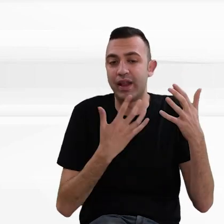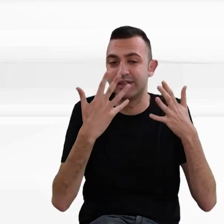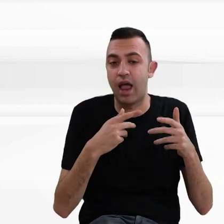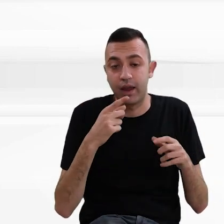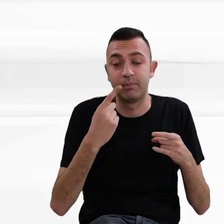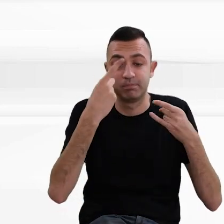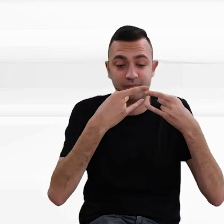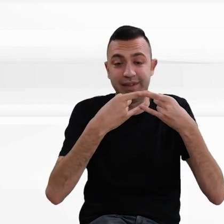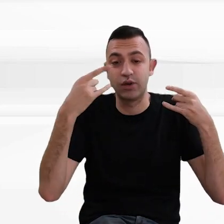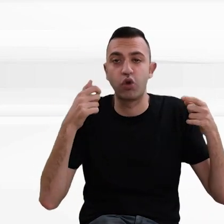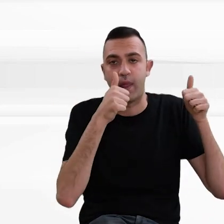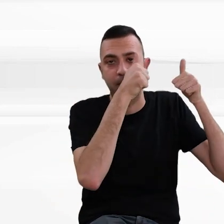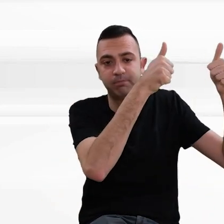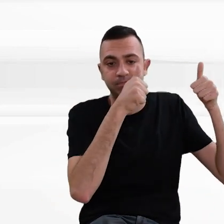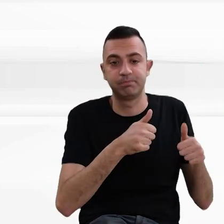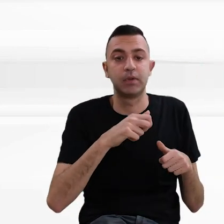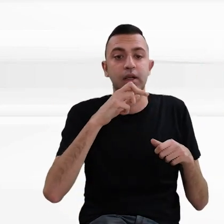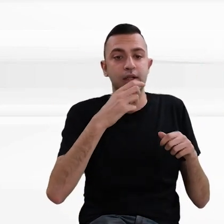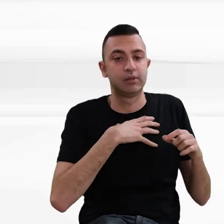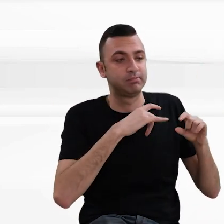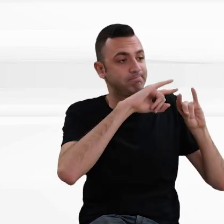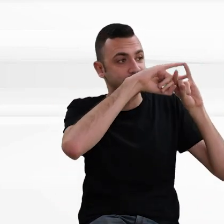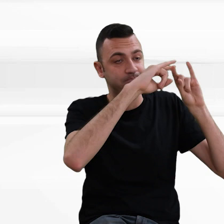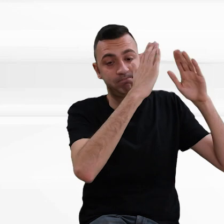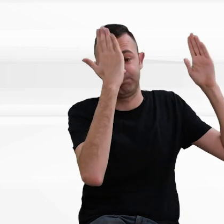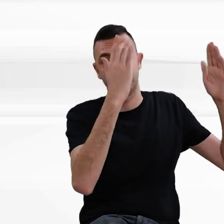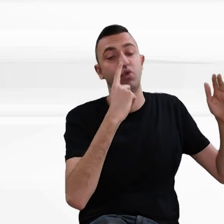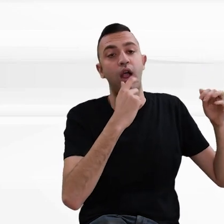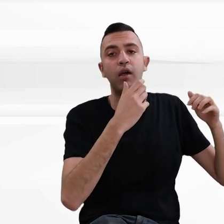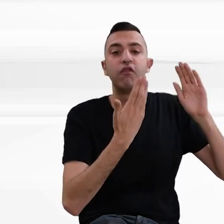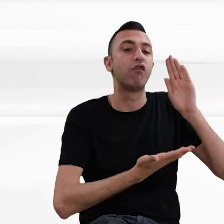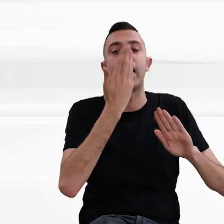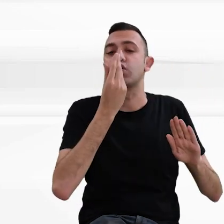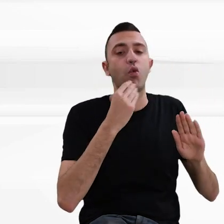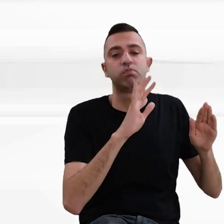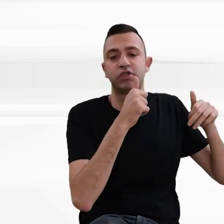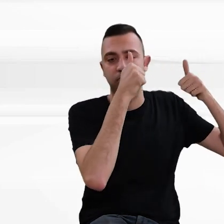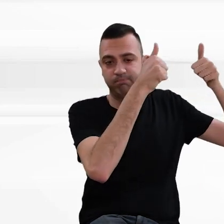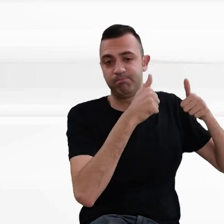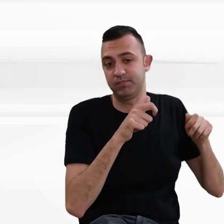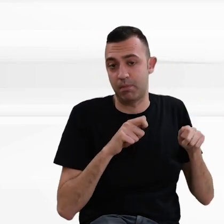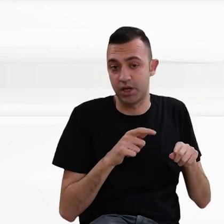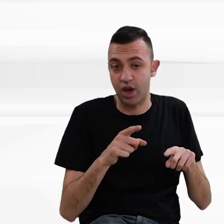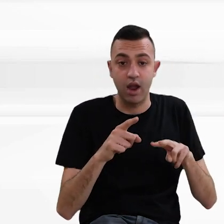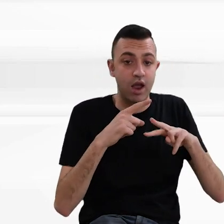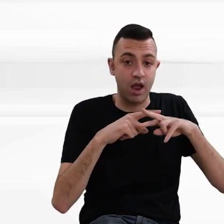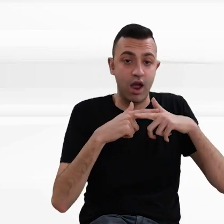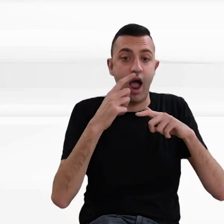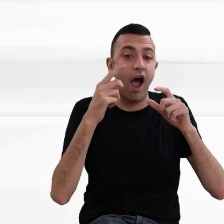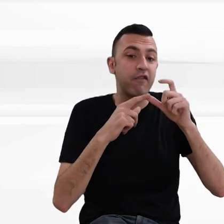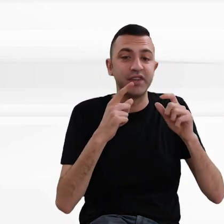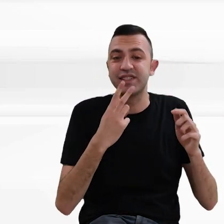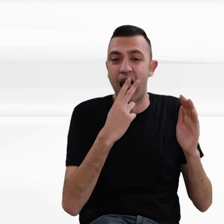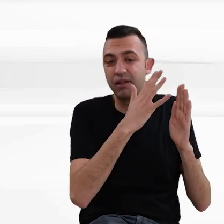dikdörtgen şeklindeki bir afiş pano yüzeyinden taşmayacak şekilde asılacaktır Buna göre afişin bir